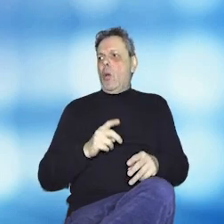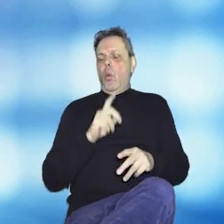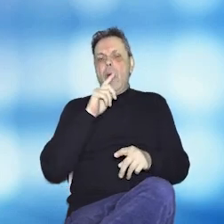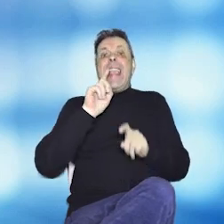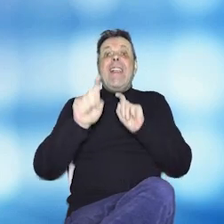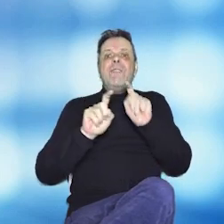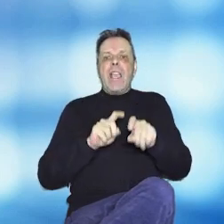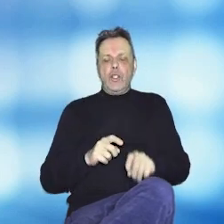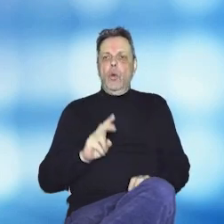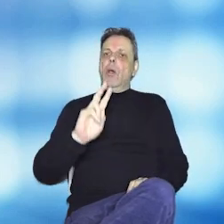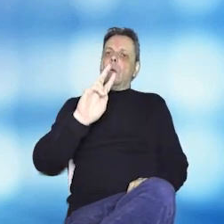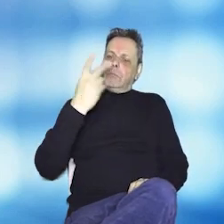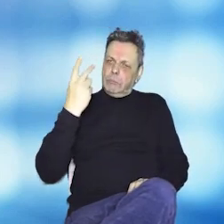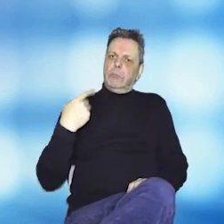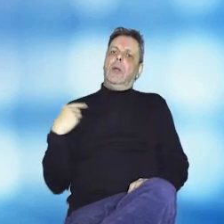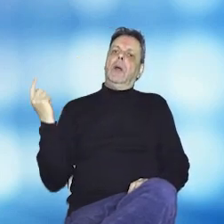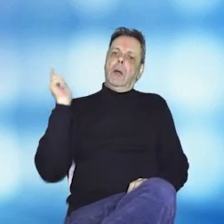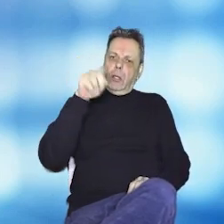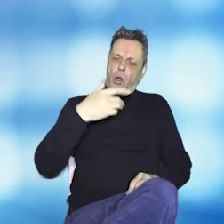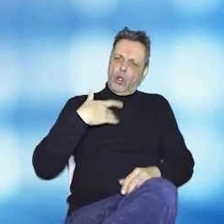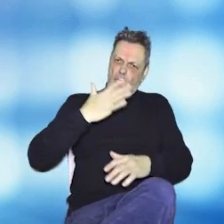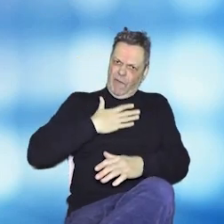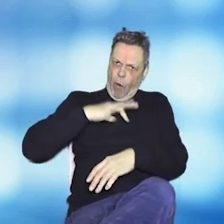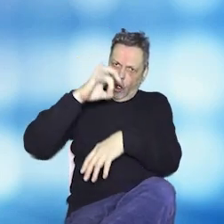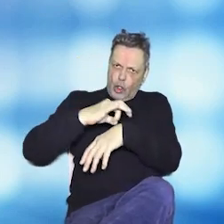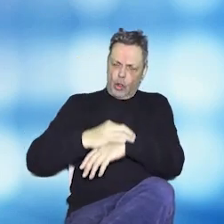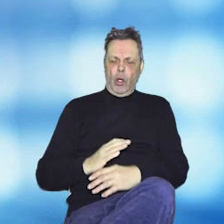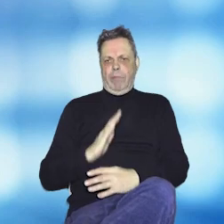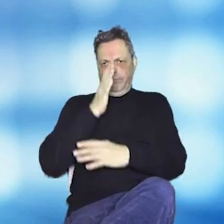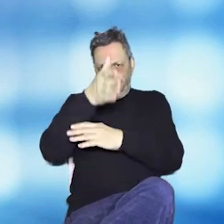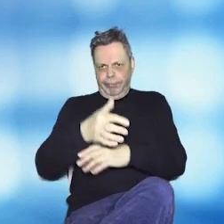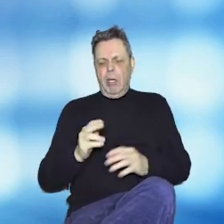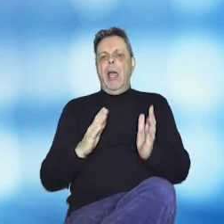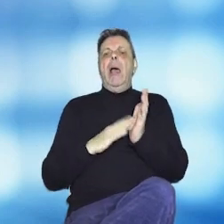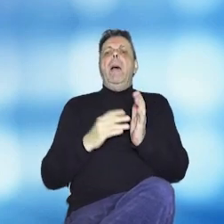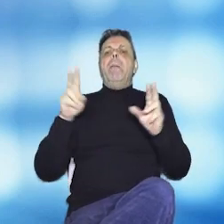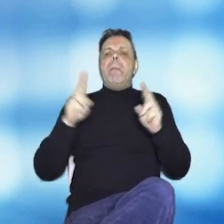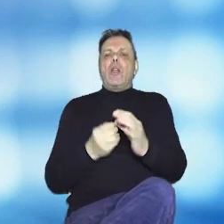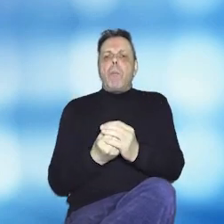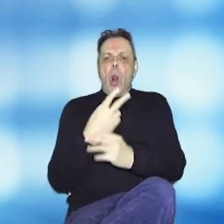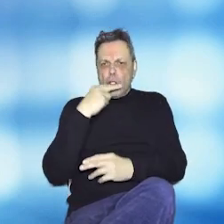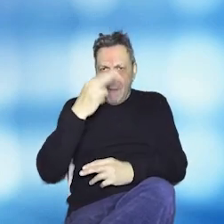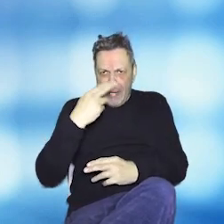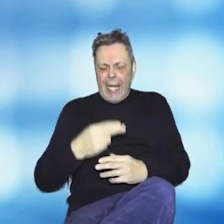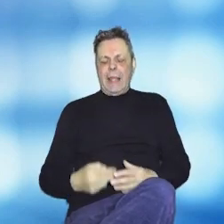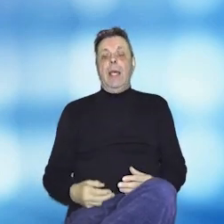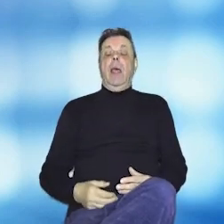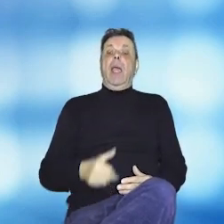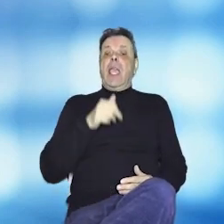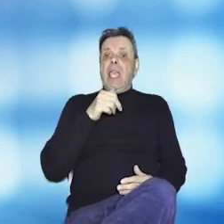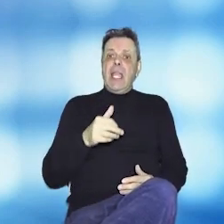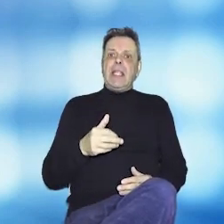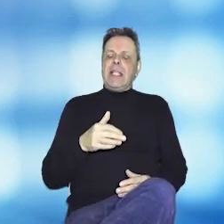parazitarnu infekciju, pozivam da ode kod svog liječnika, da ode na mikrobiološki pregled, dakle kod mikrobiologa, da